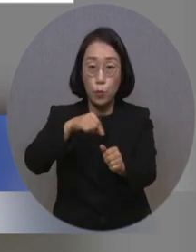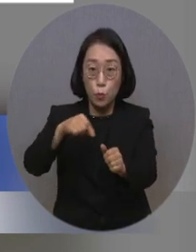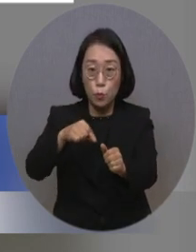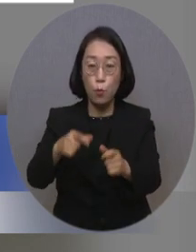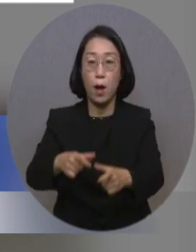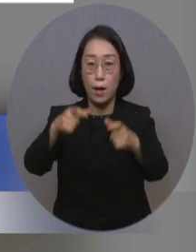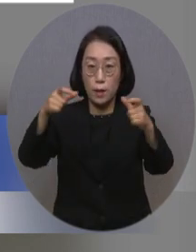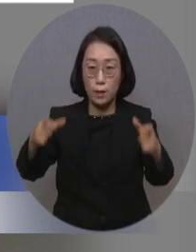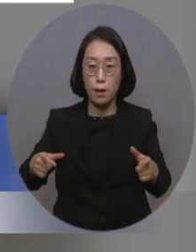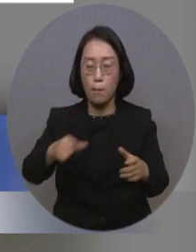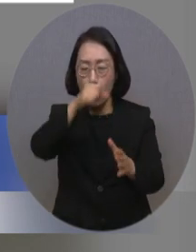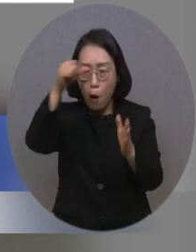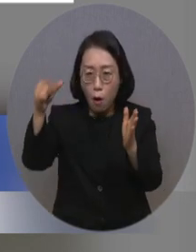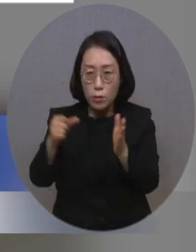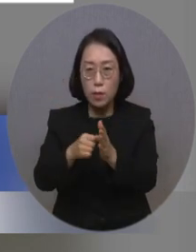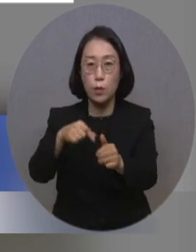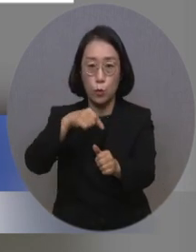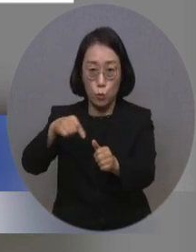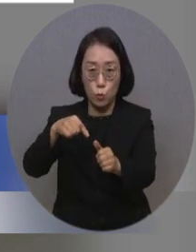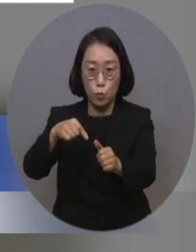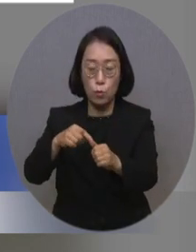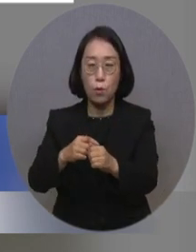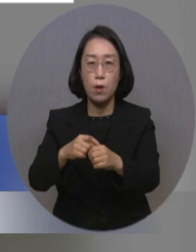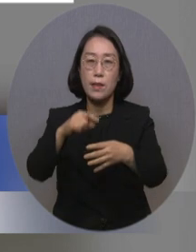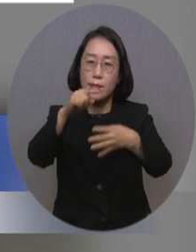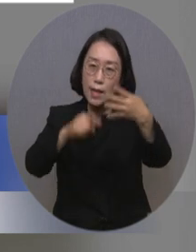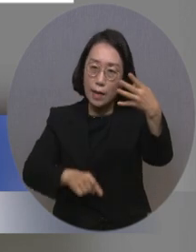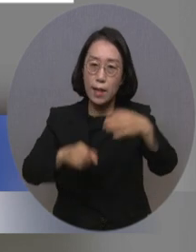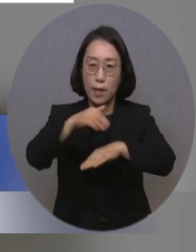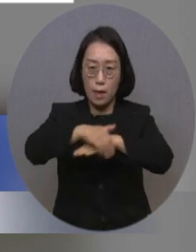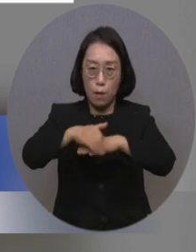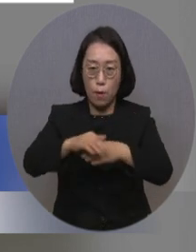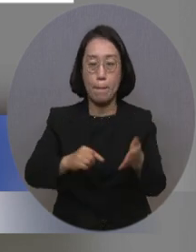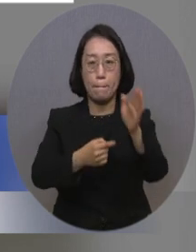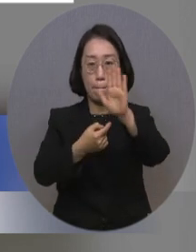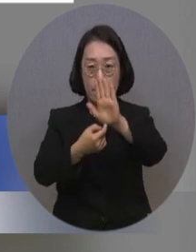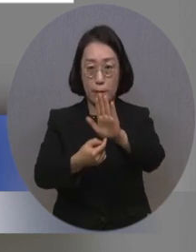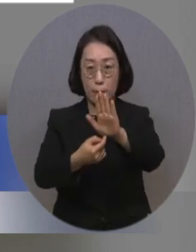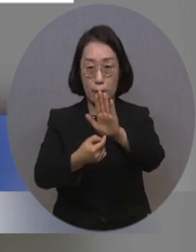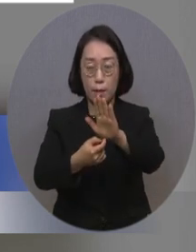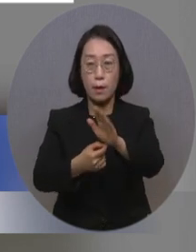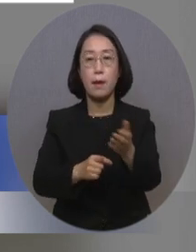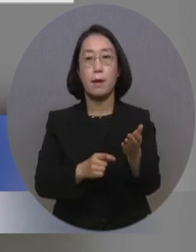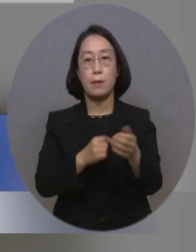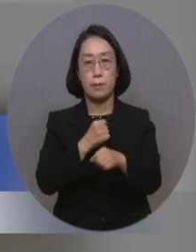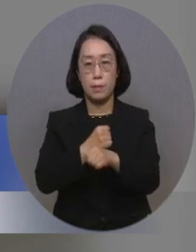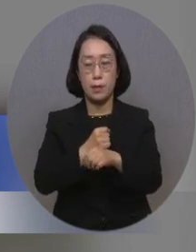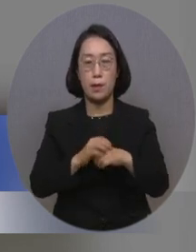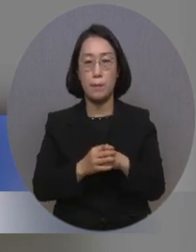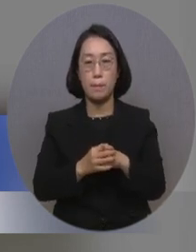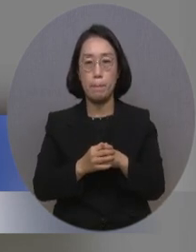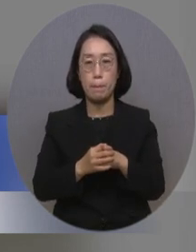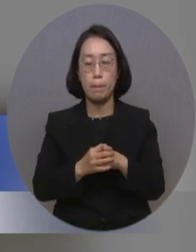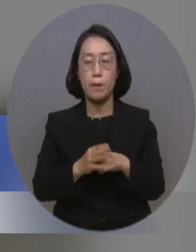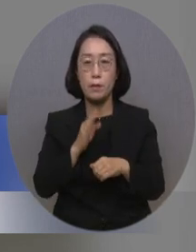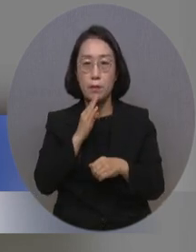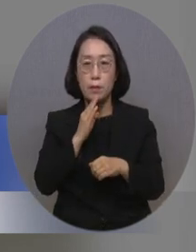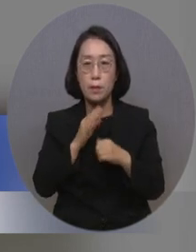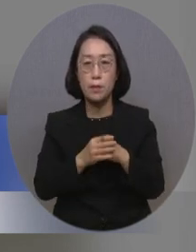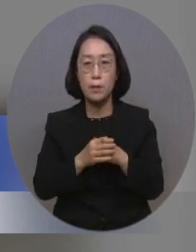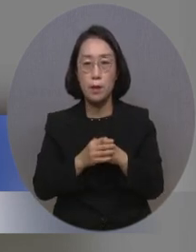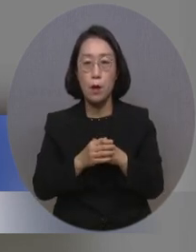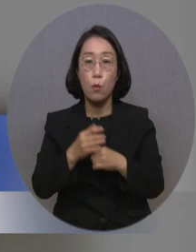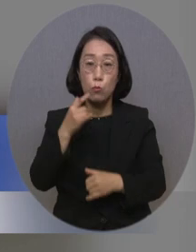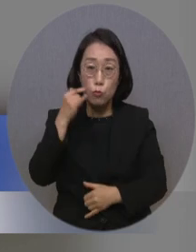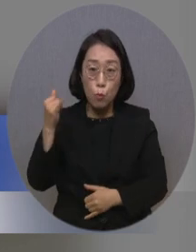고등교육과 평생교육 기회 확대 등 4대 추진 전략을 중점적으로 추진하겠다고 밝혔습니다. 사실 그동안